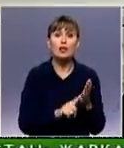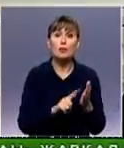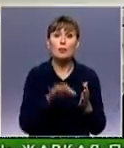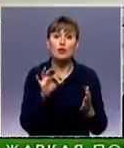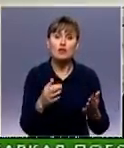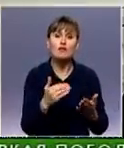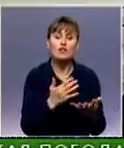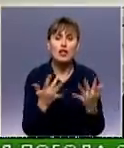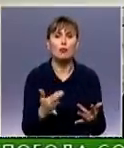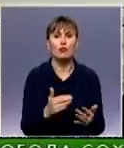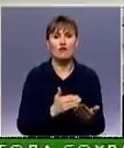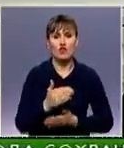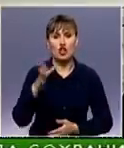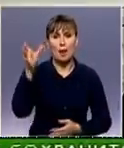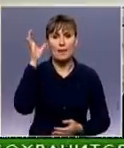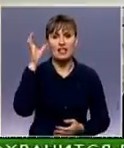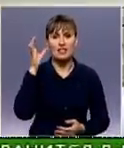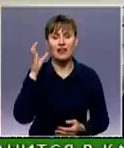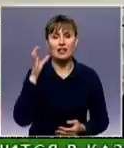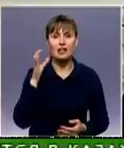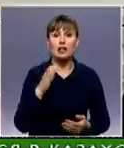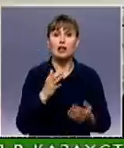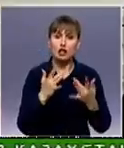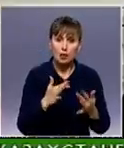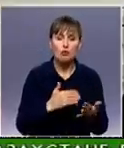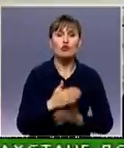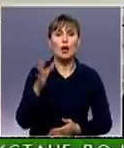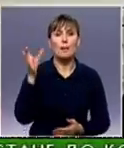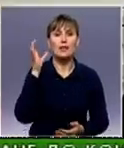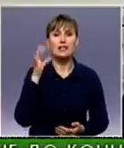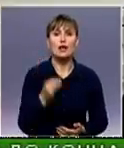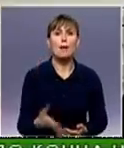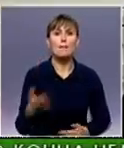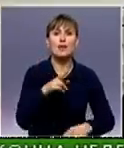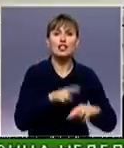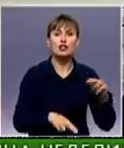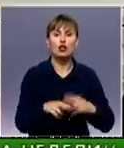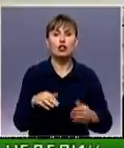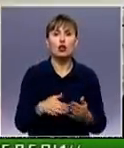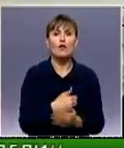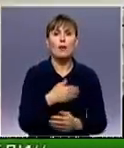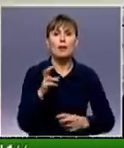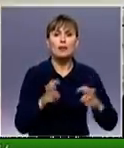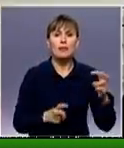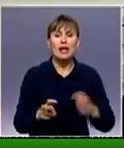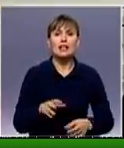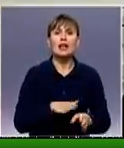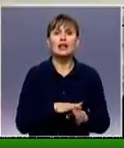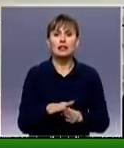образования. То есть появляются технологии, требующие высшего образования. Мы строим новые предприятия, реализуем